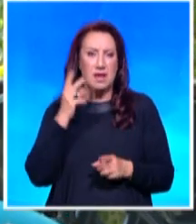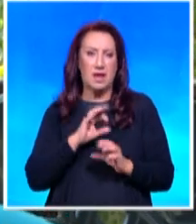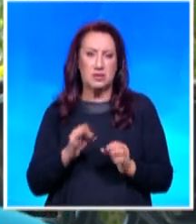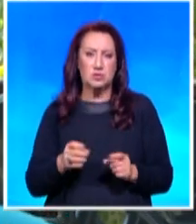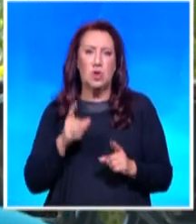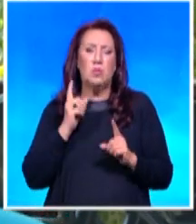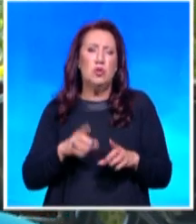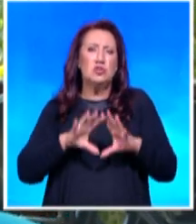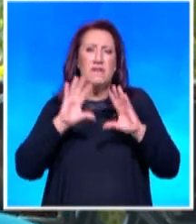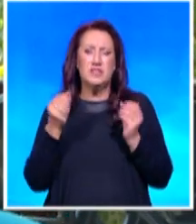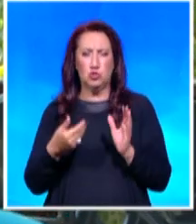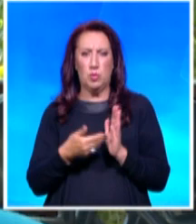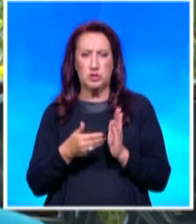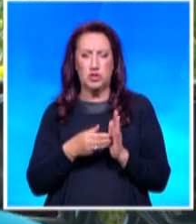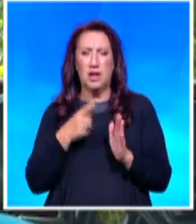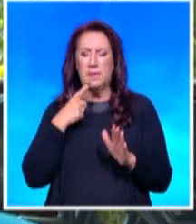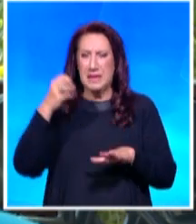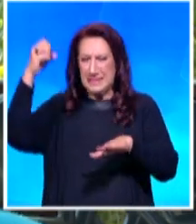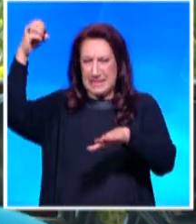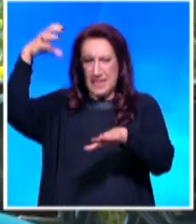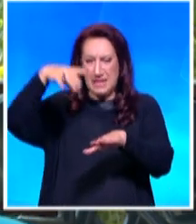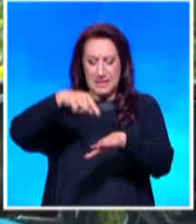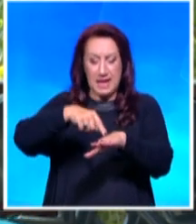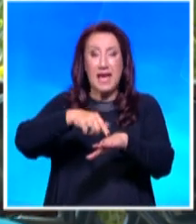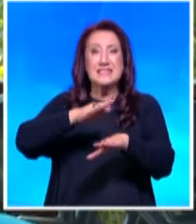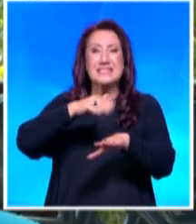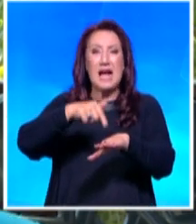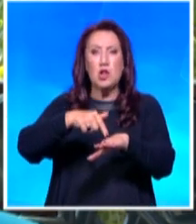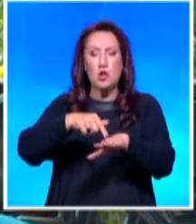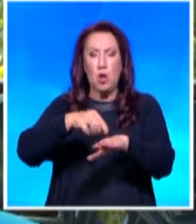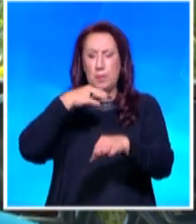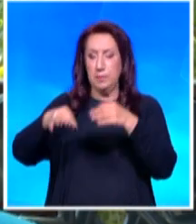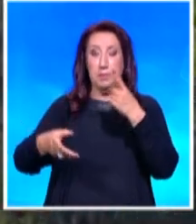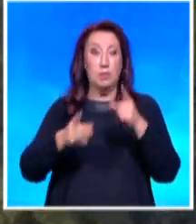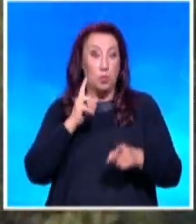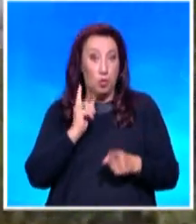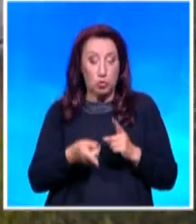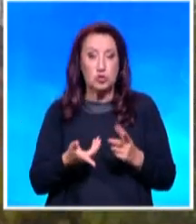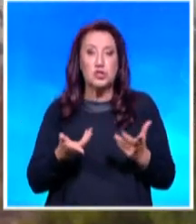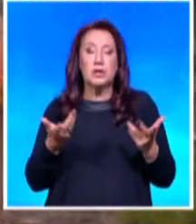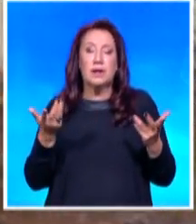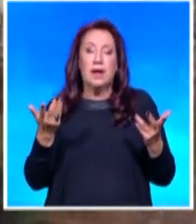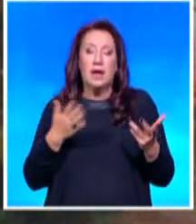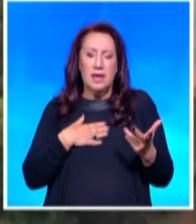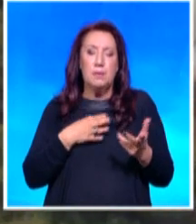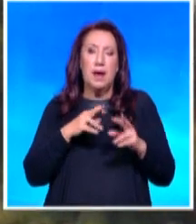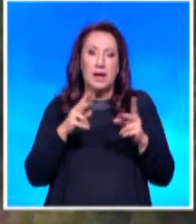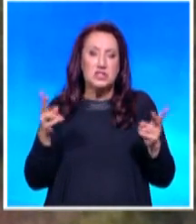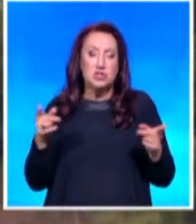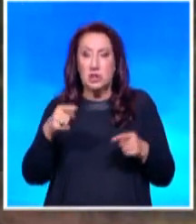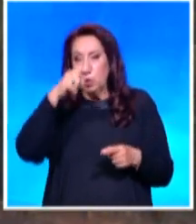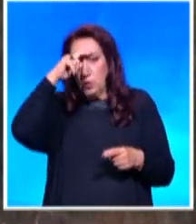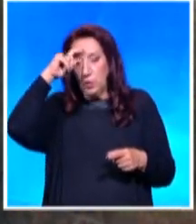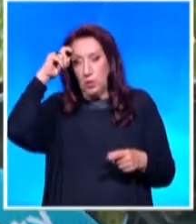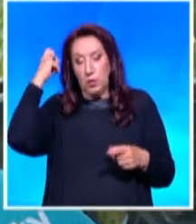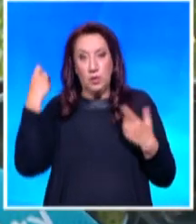от слънцето, от някакво стъкло, от все от нещо може да стане в тая жега. Не вярвам